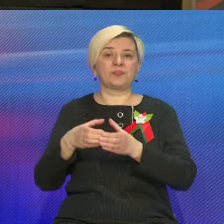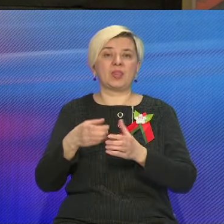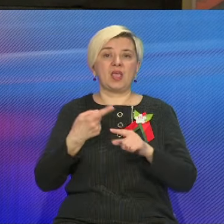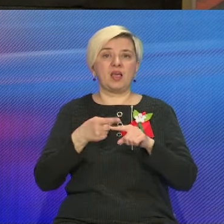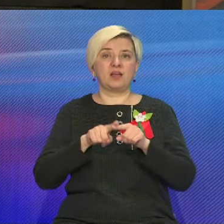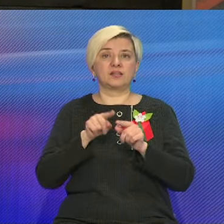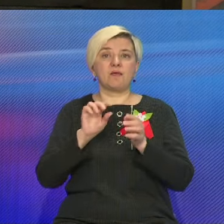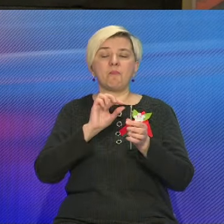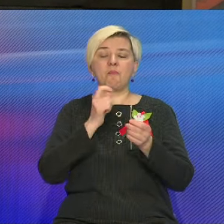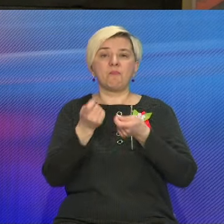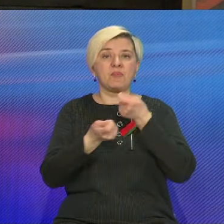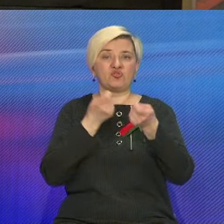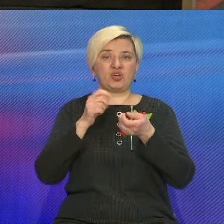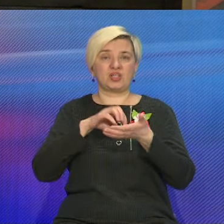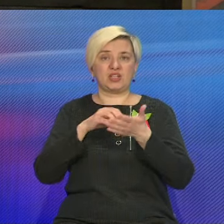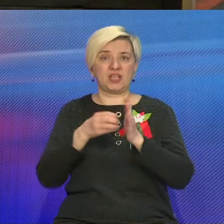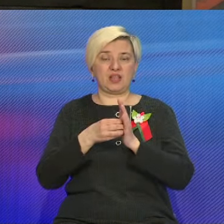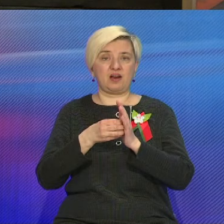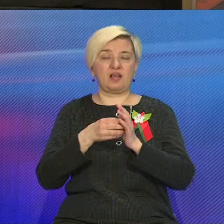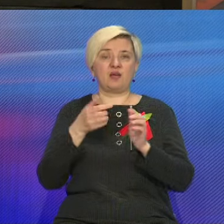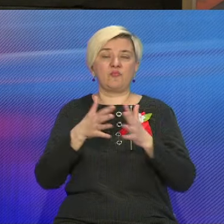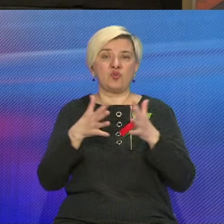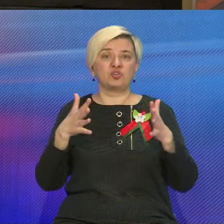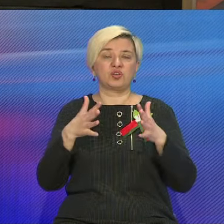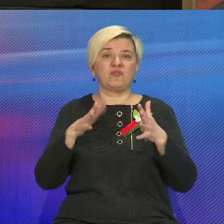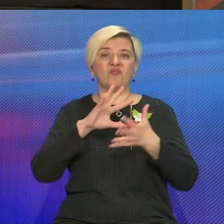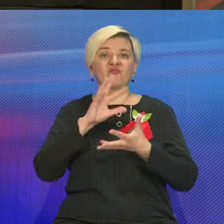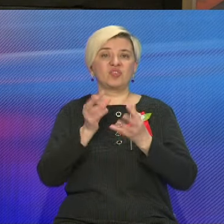эти вот мельчайшие детали и больше всего людей